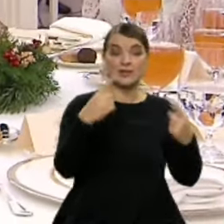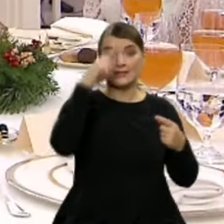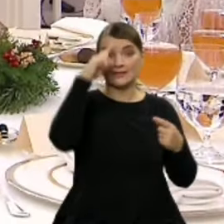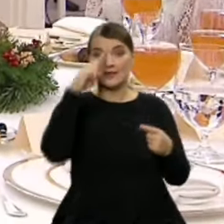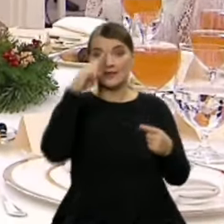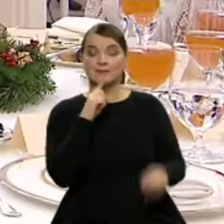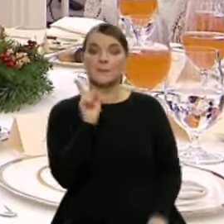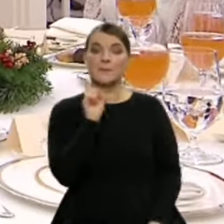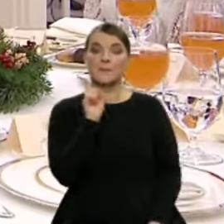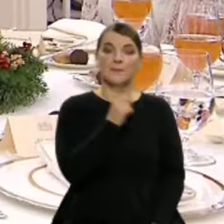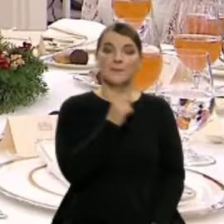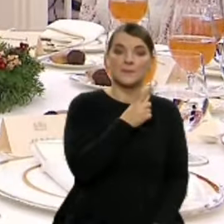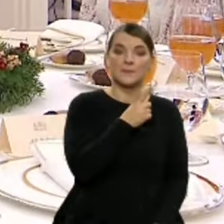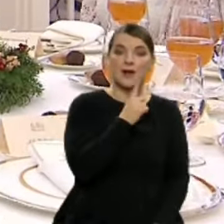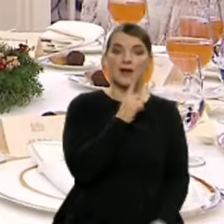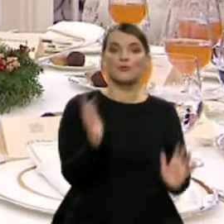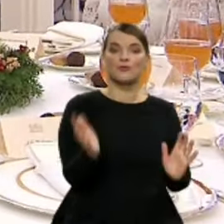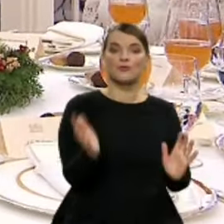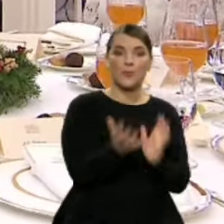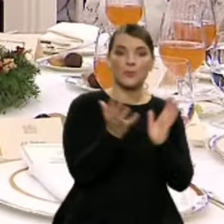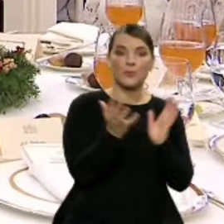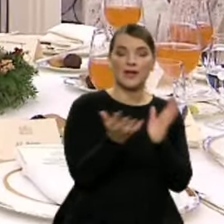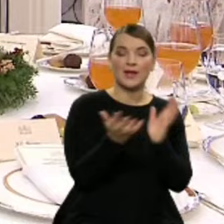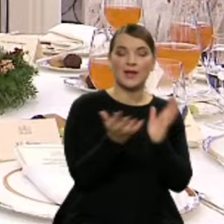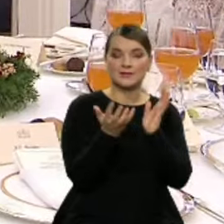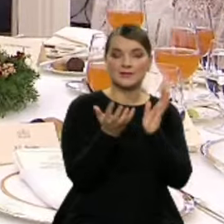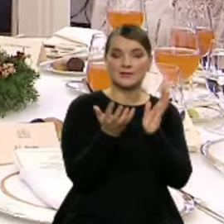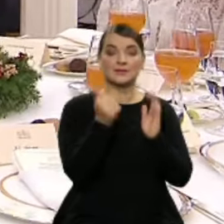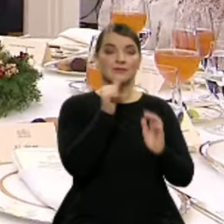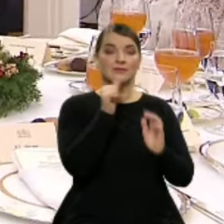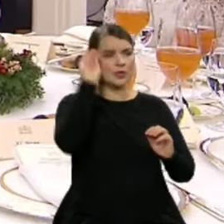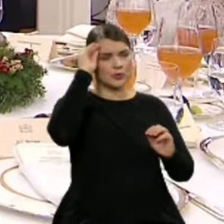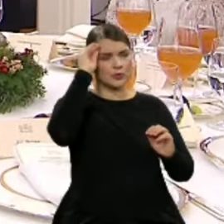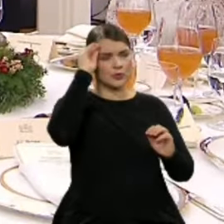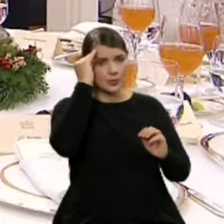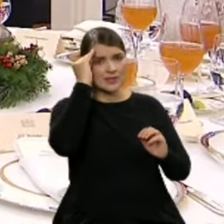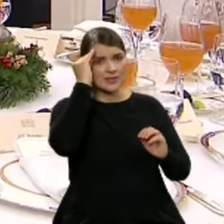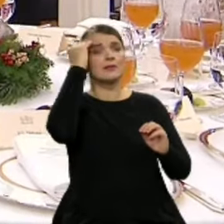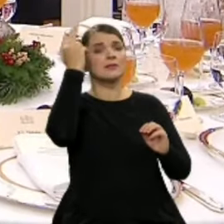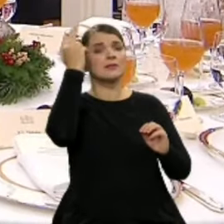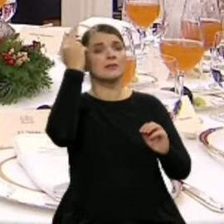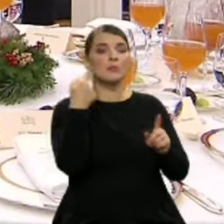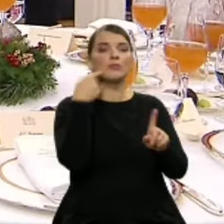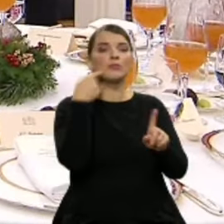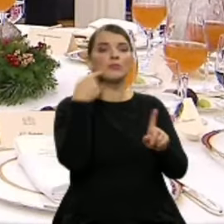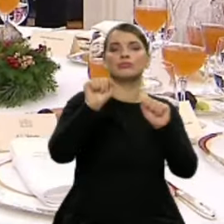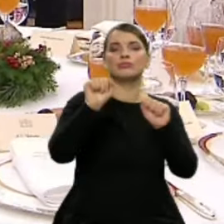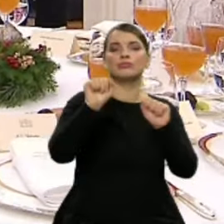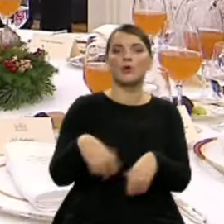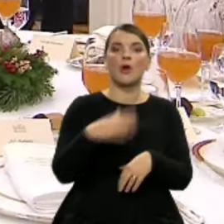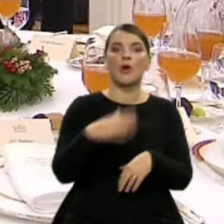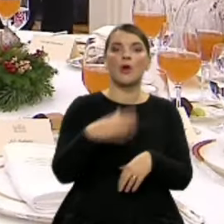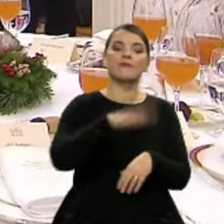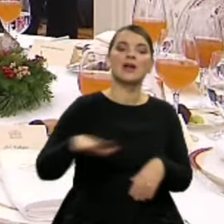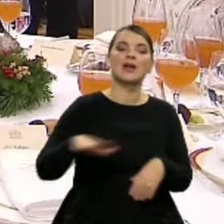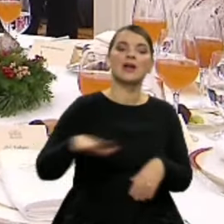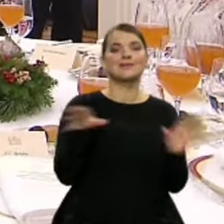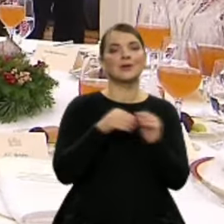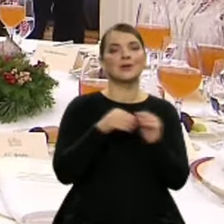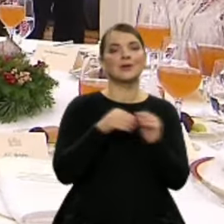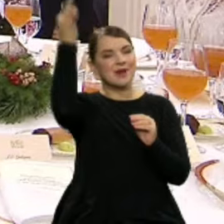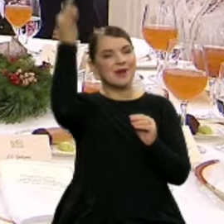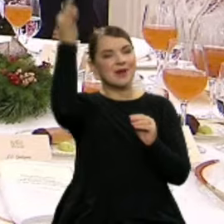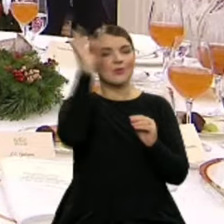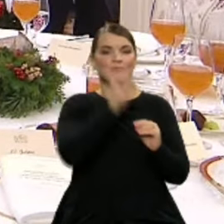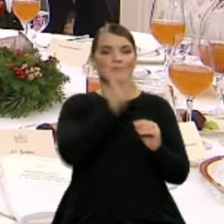ir mama, globėjai, šalia kasdienių rūpešių galėtų saugiai su vaikais svajoti